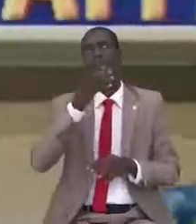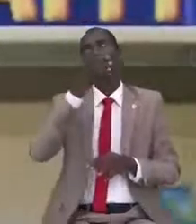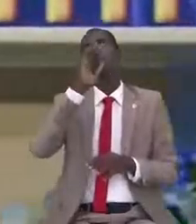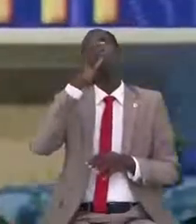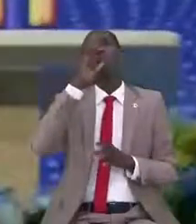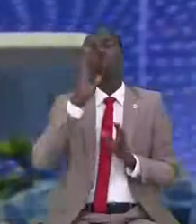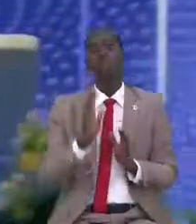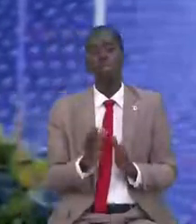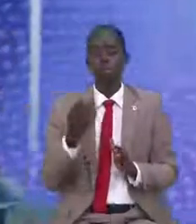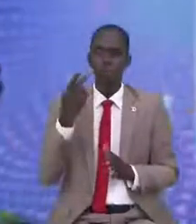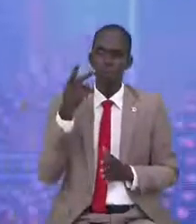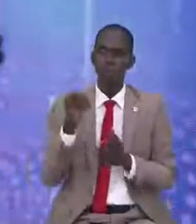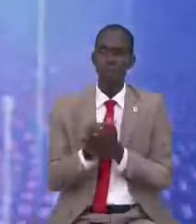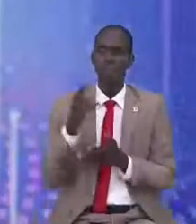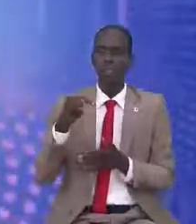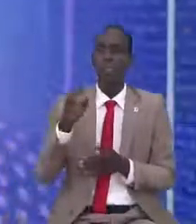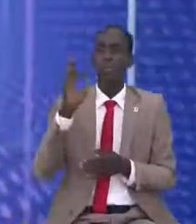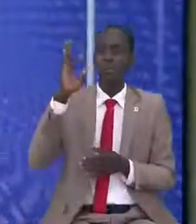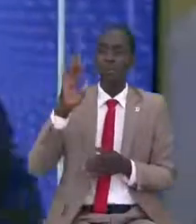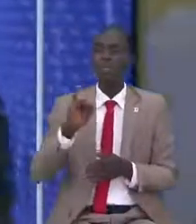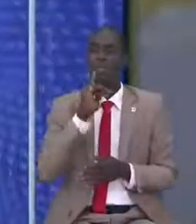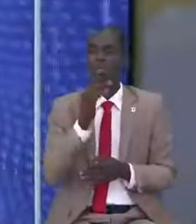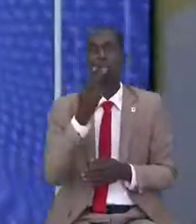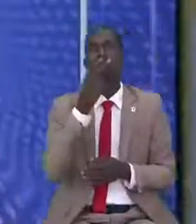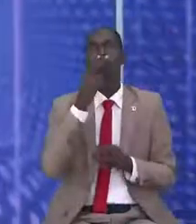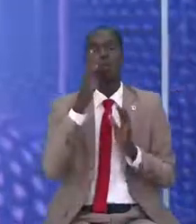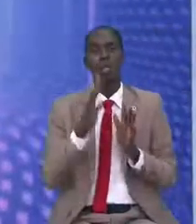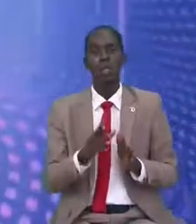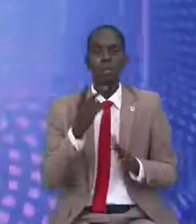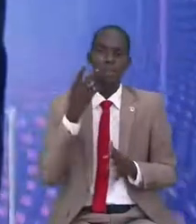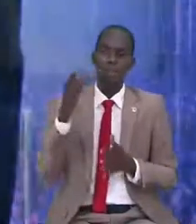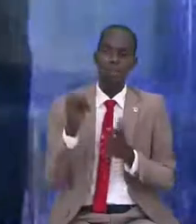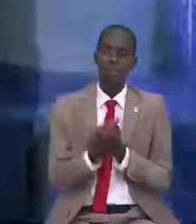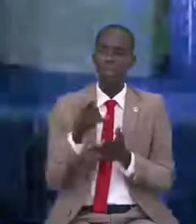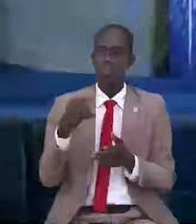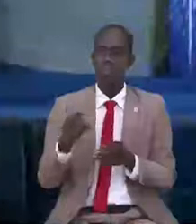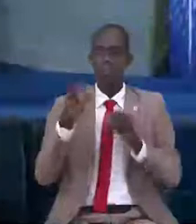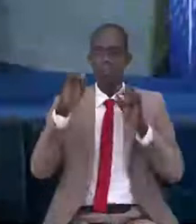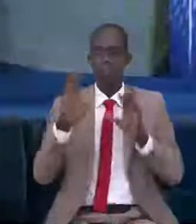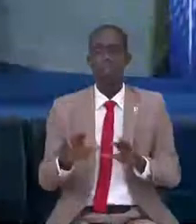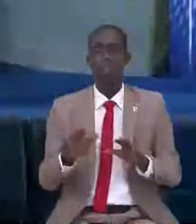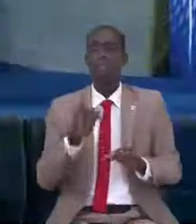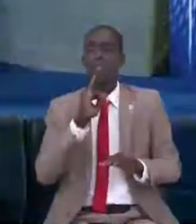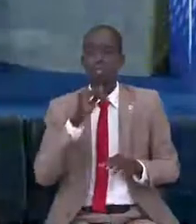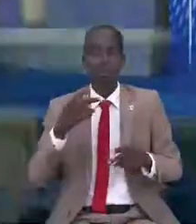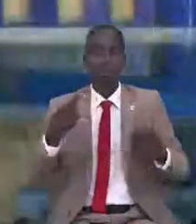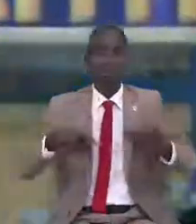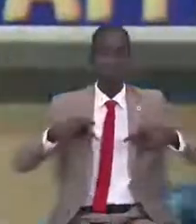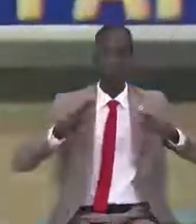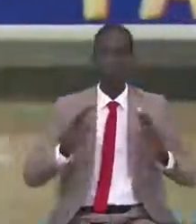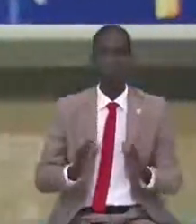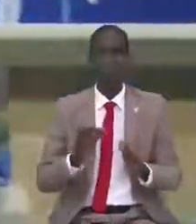buveur, et si tu vois que c'est un toxicomane, si tu vois que c'est un homme